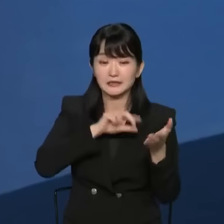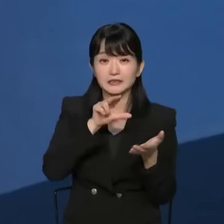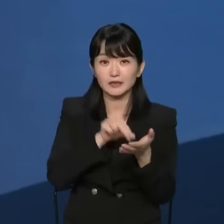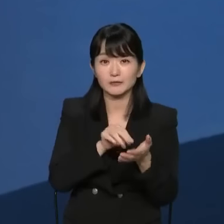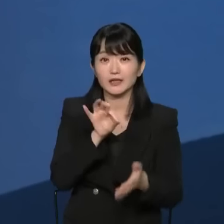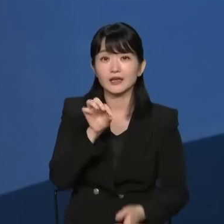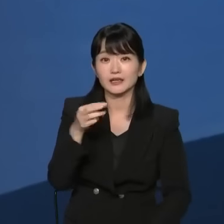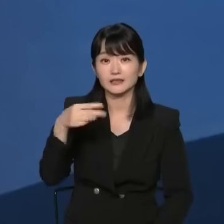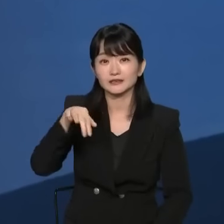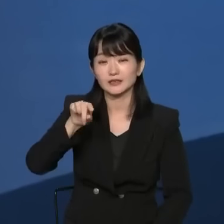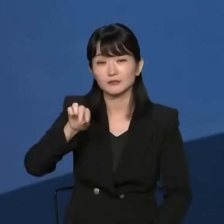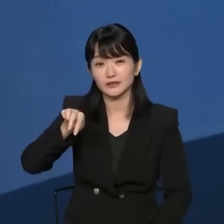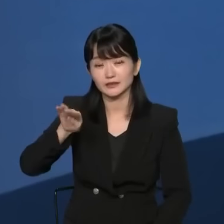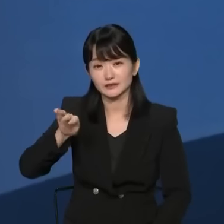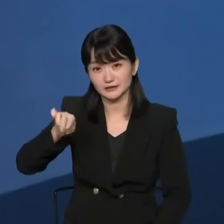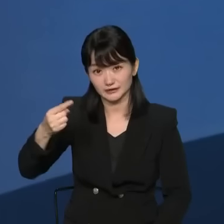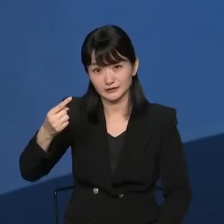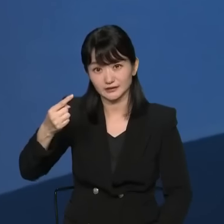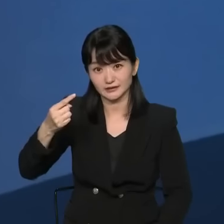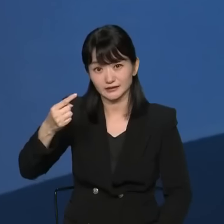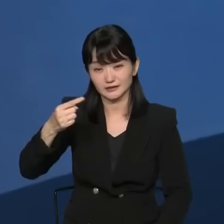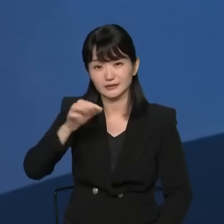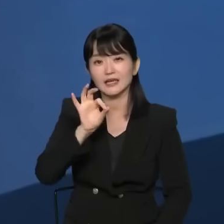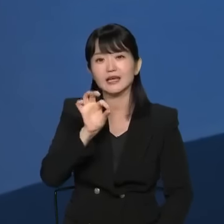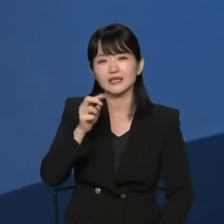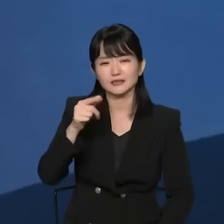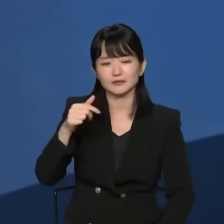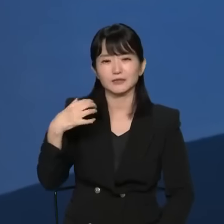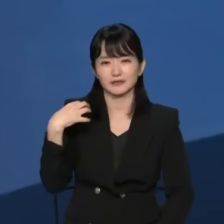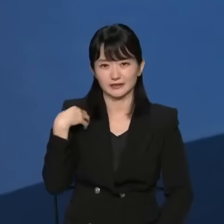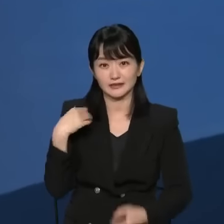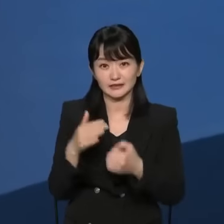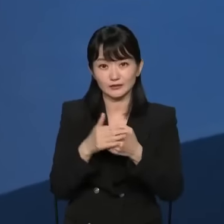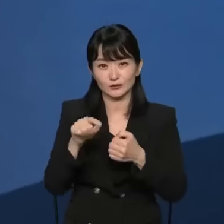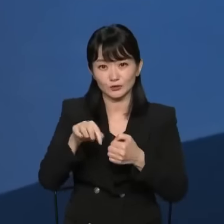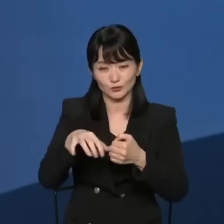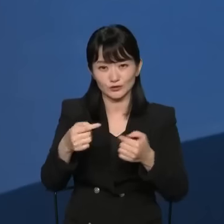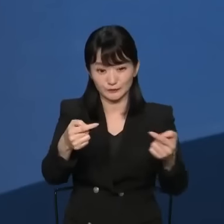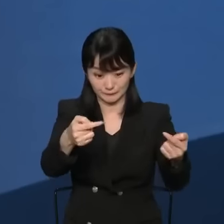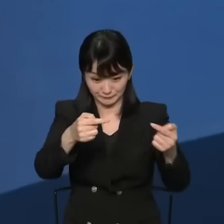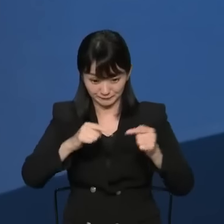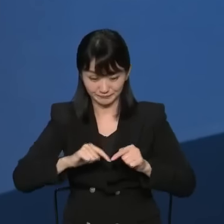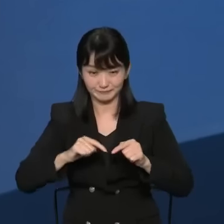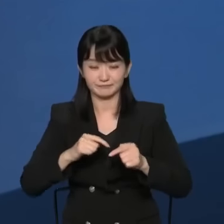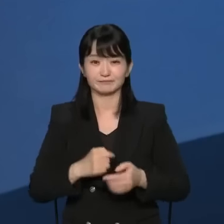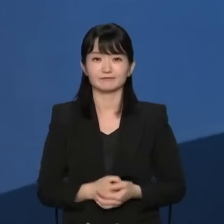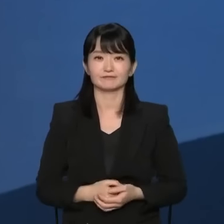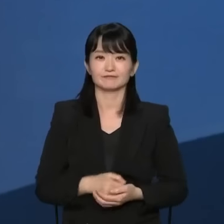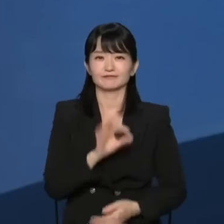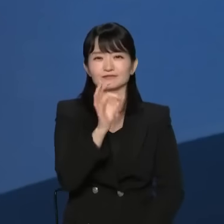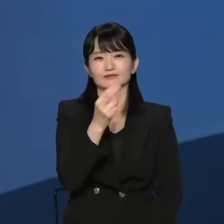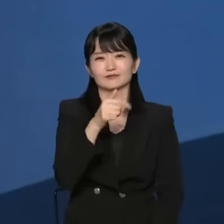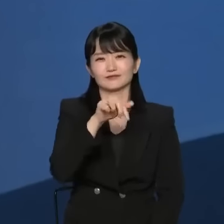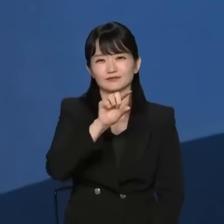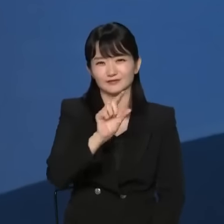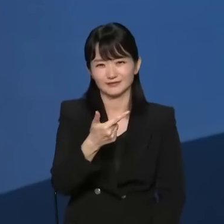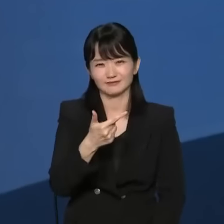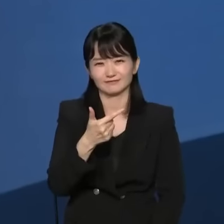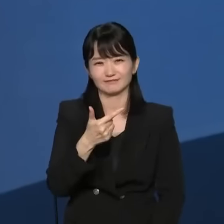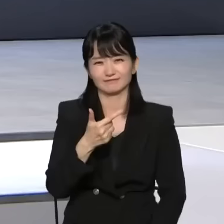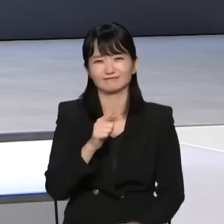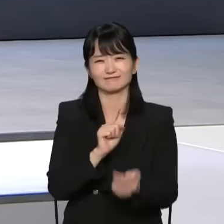엘리자베스에서 엘리자베스 역할로 전 오늘 이 자리에 나오게 되었습니다. 옥주현입니다.